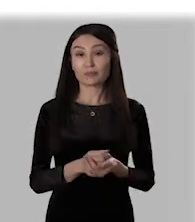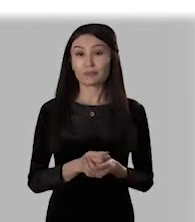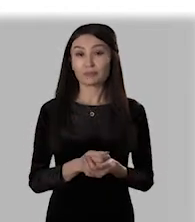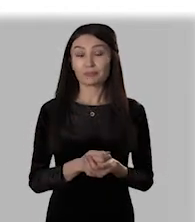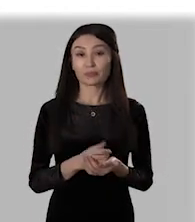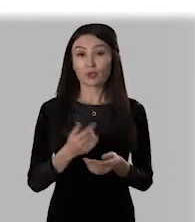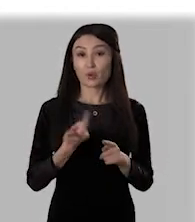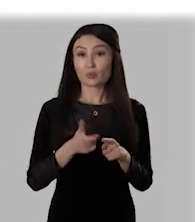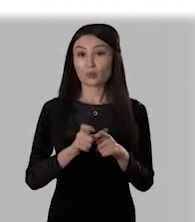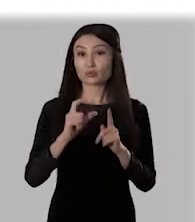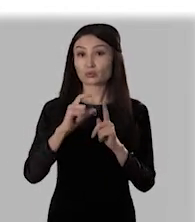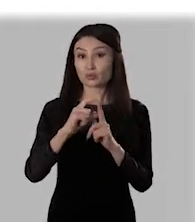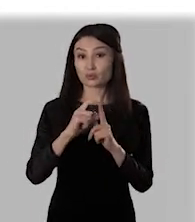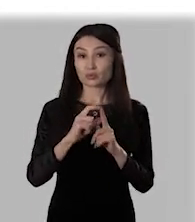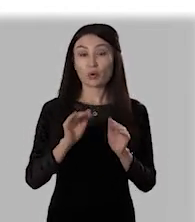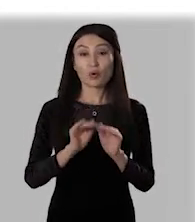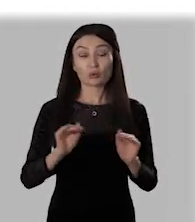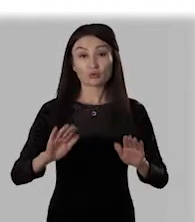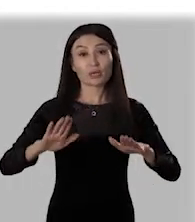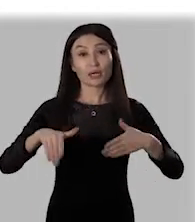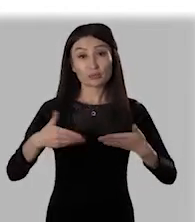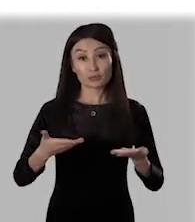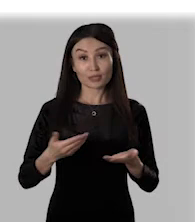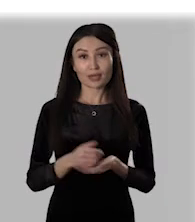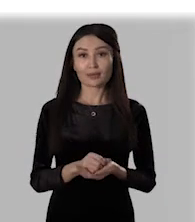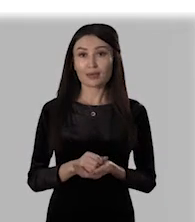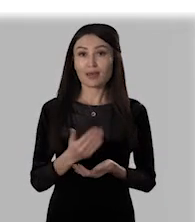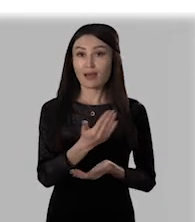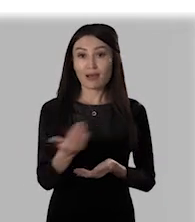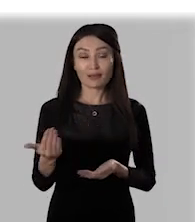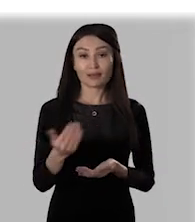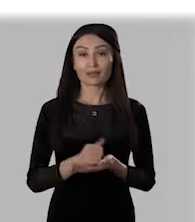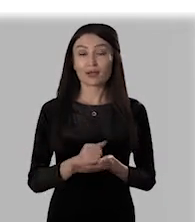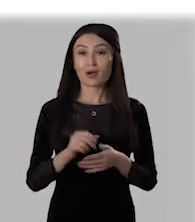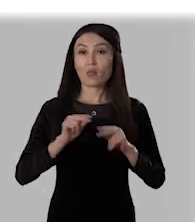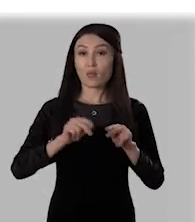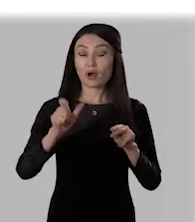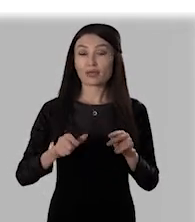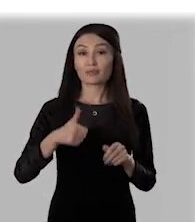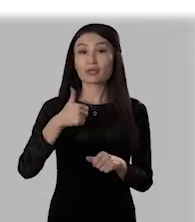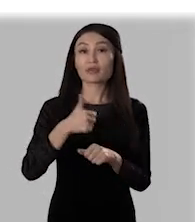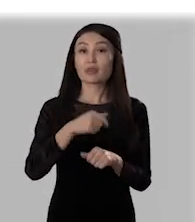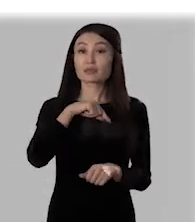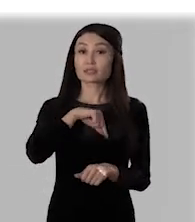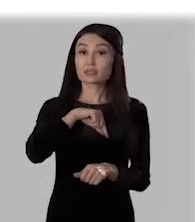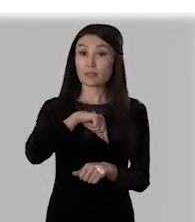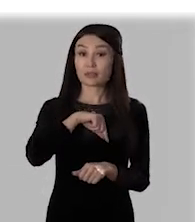Демейде мен бул сөздү окуучуларга сунуштаганда, алар мугалимдин негизги сапаты